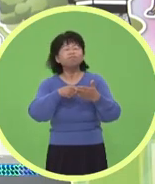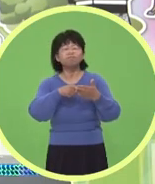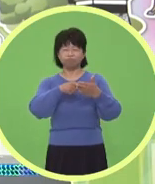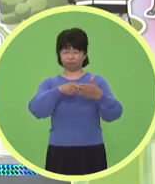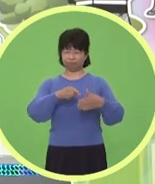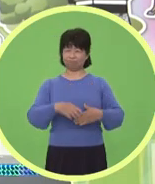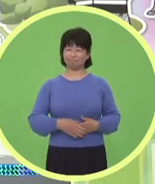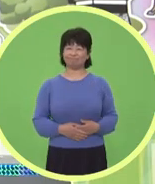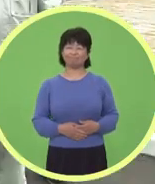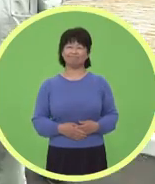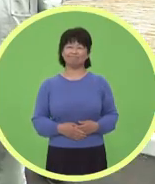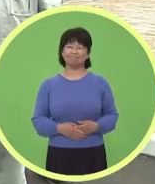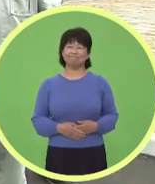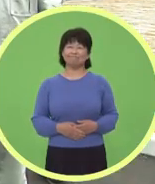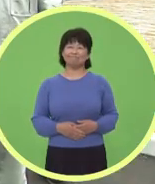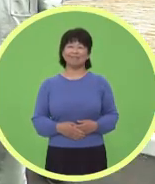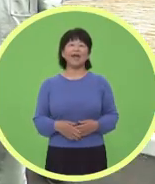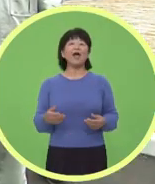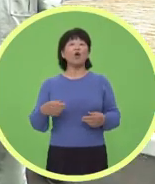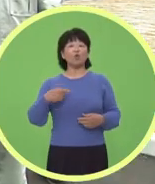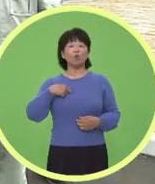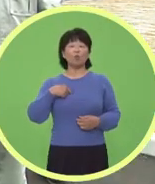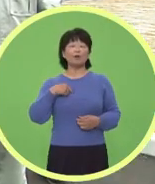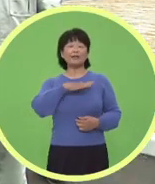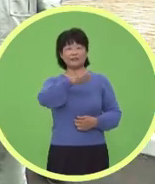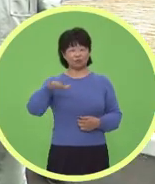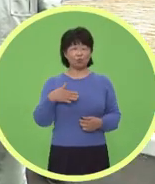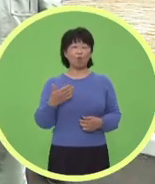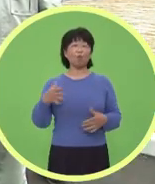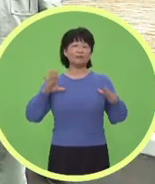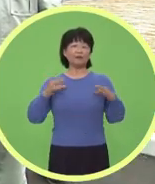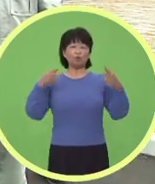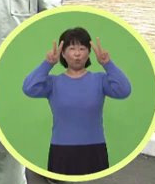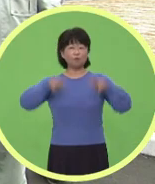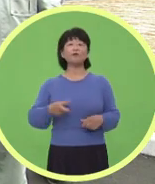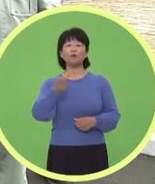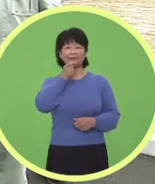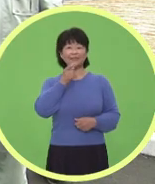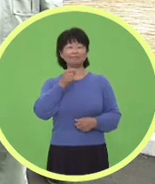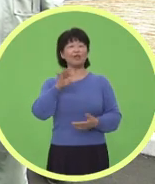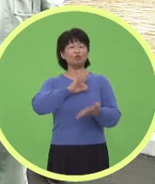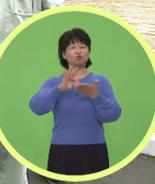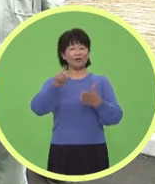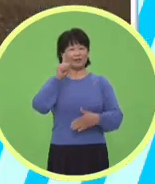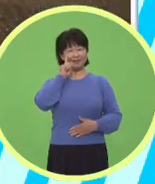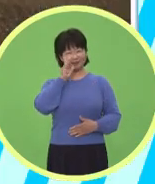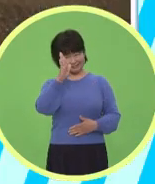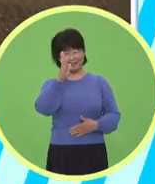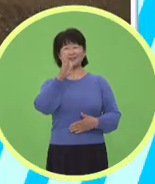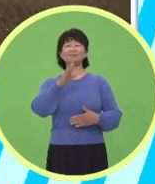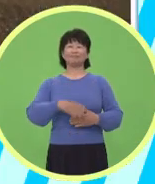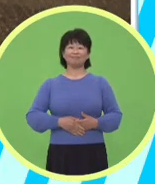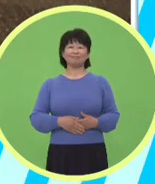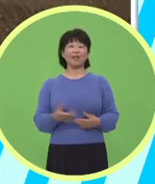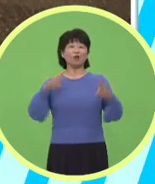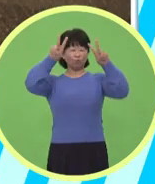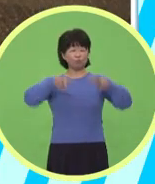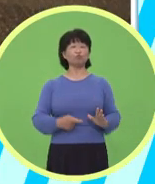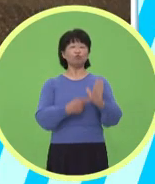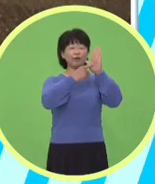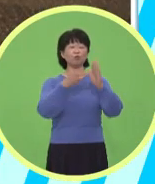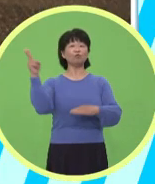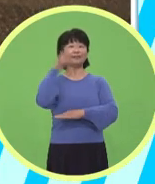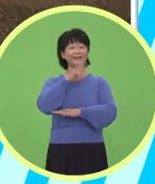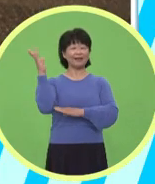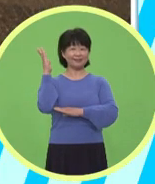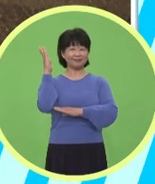ない針ね、全く。 私たちの自慢の広島針、一度使ってみてください。 ザ・広島ブランド認